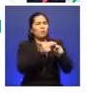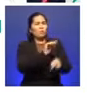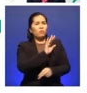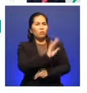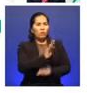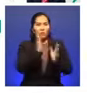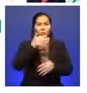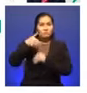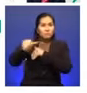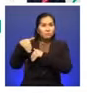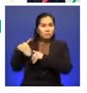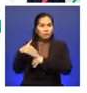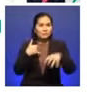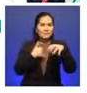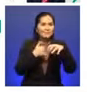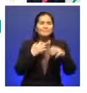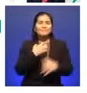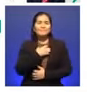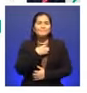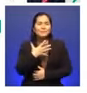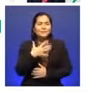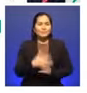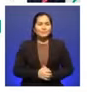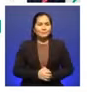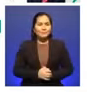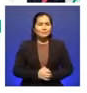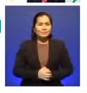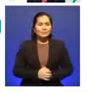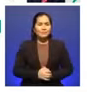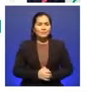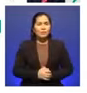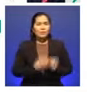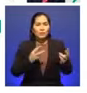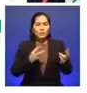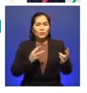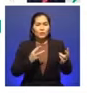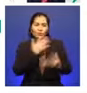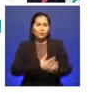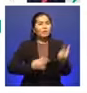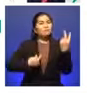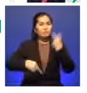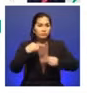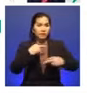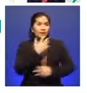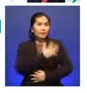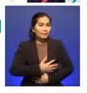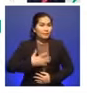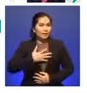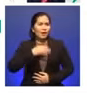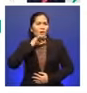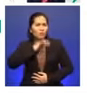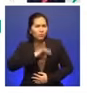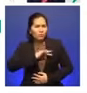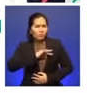บุคคลอื่นก็คงไม่อยากเข้าเหมือนกันนะคะการดูแลสุขภาพไม่ว่าจะเป็นสุขภาพของร่างกายหรือสุขภาพ